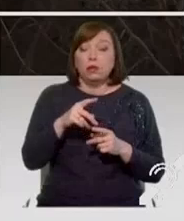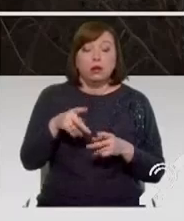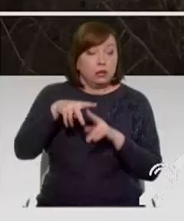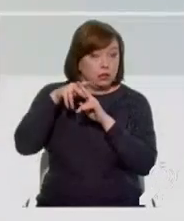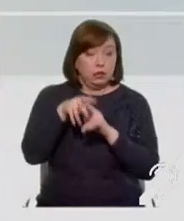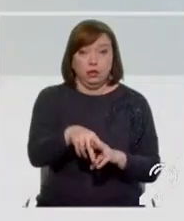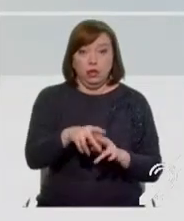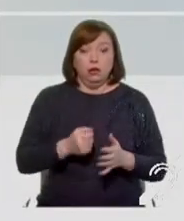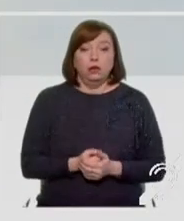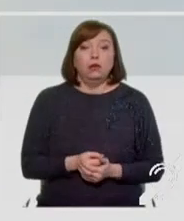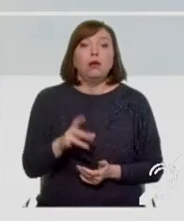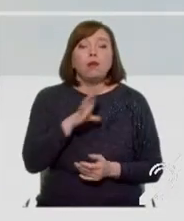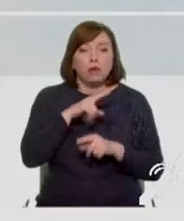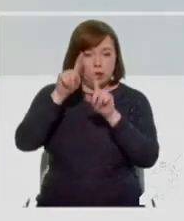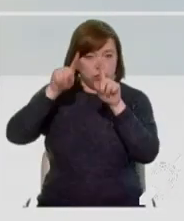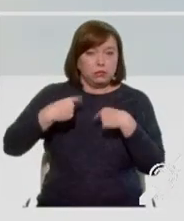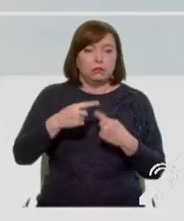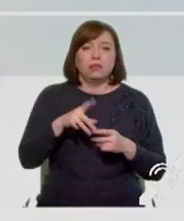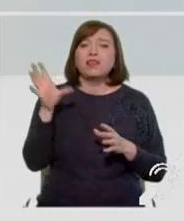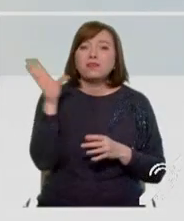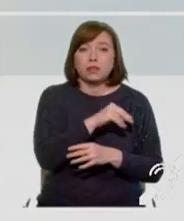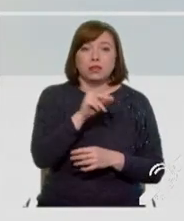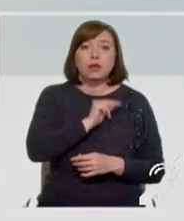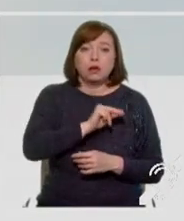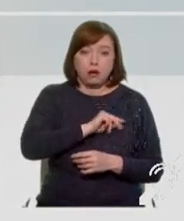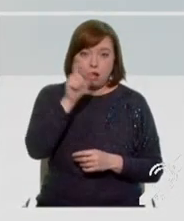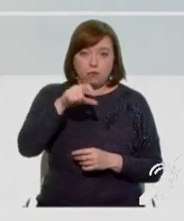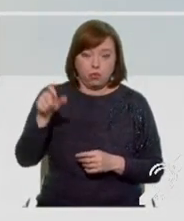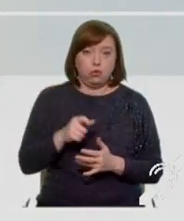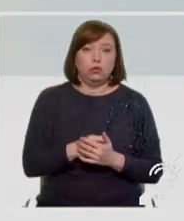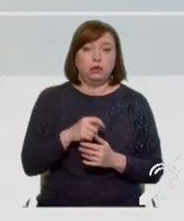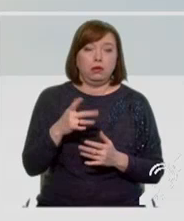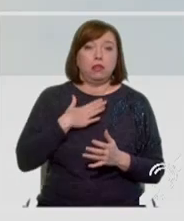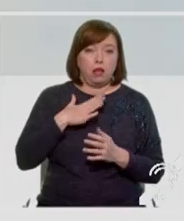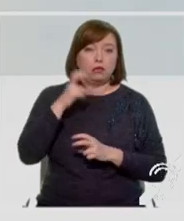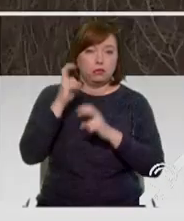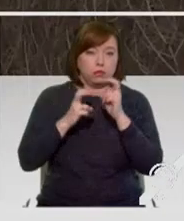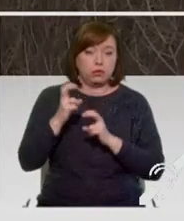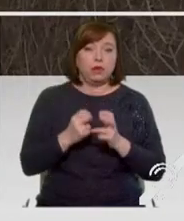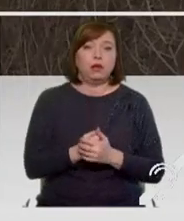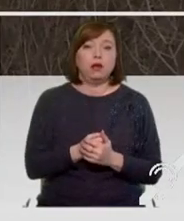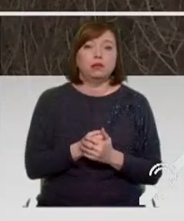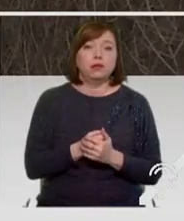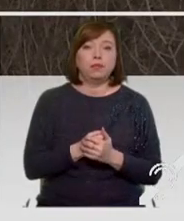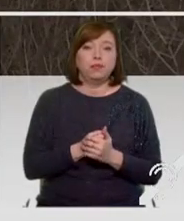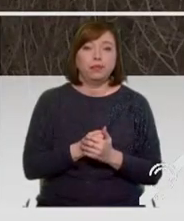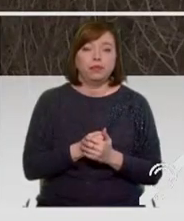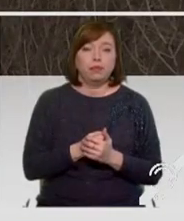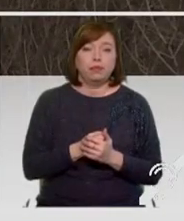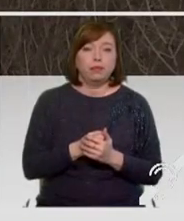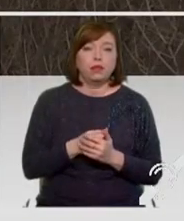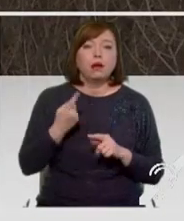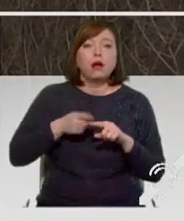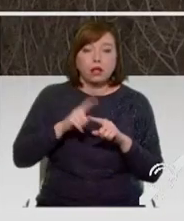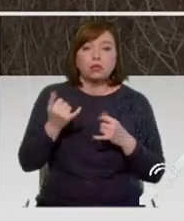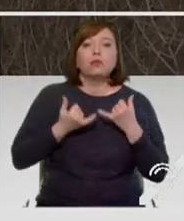capacitate maximă. A fost mobilizat tot personalul întreprinderii, de asemenea al întreprinderilor antreprenoare